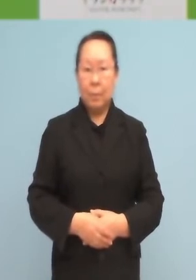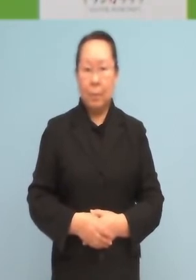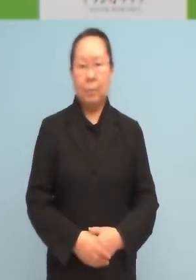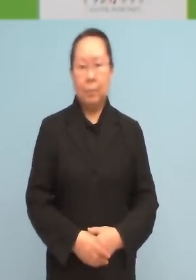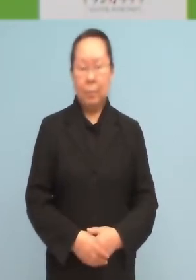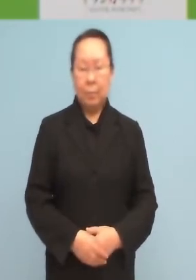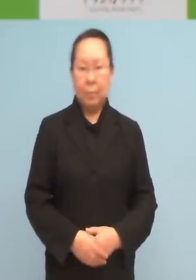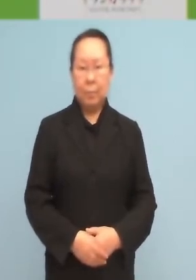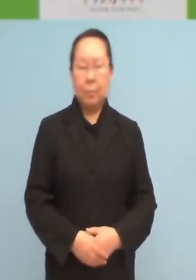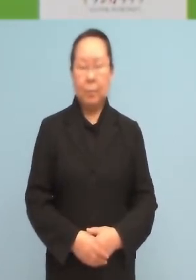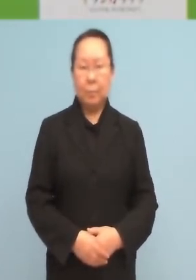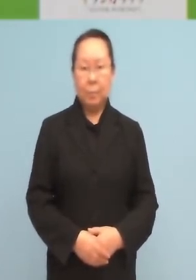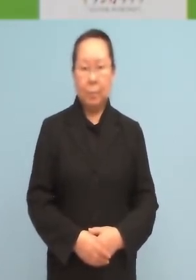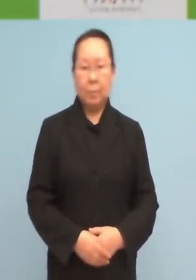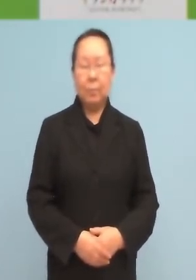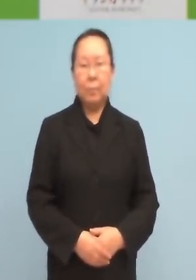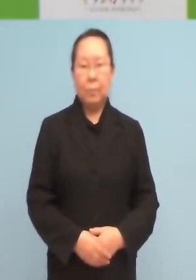か。はい、